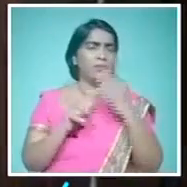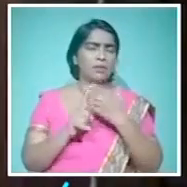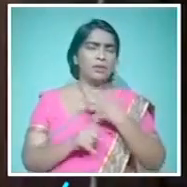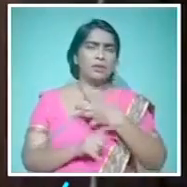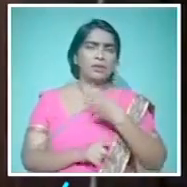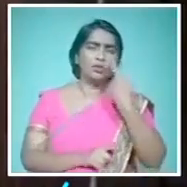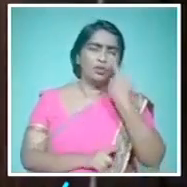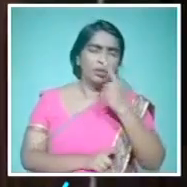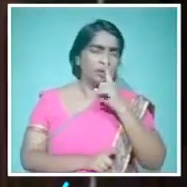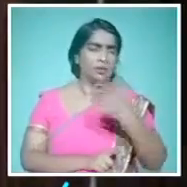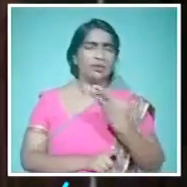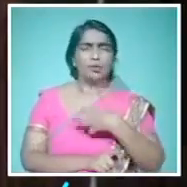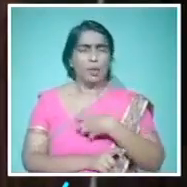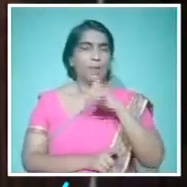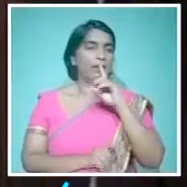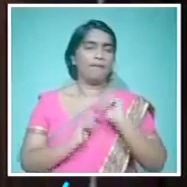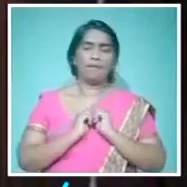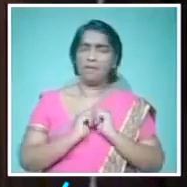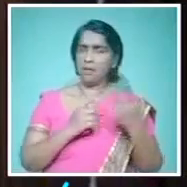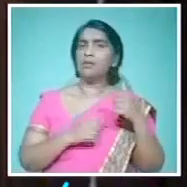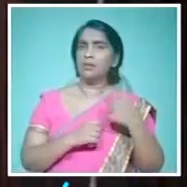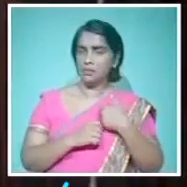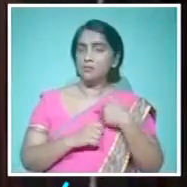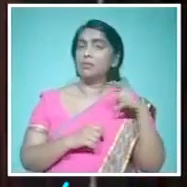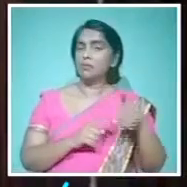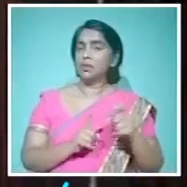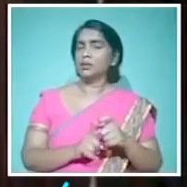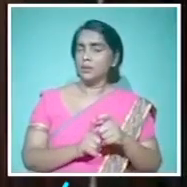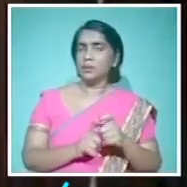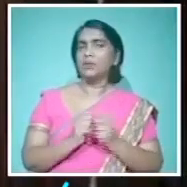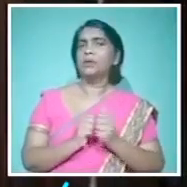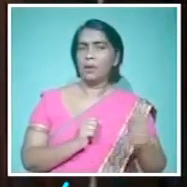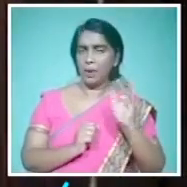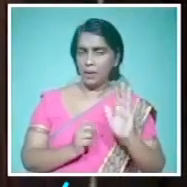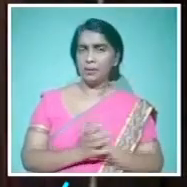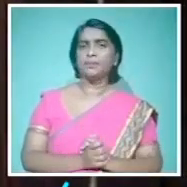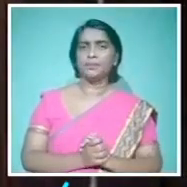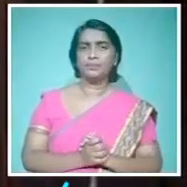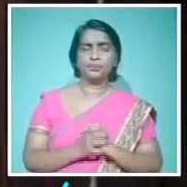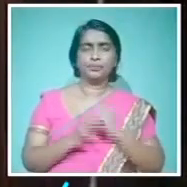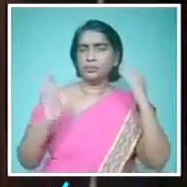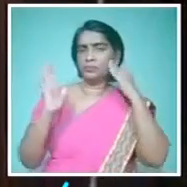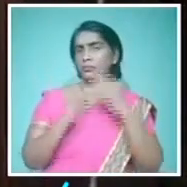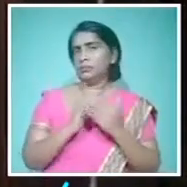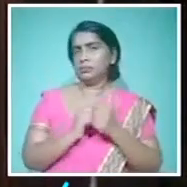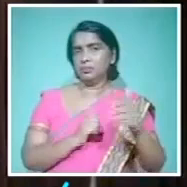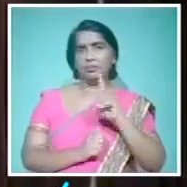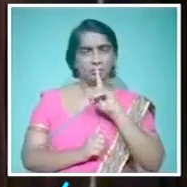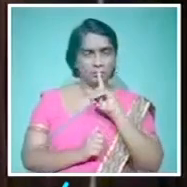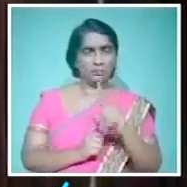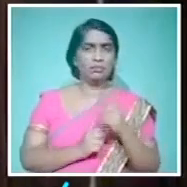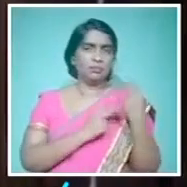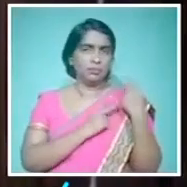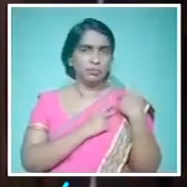ප්‍රකාශ කරලවත් ඒ වගේ කනගාටු ප්‍රකාශ කරලවත් දෙයක් නැහැ මං හිතන්නේ මේකට දැඩි ලෙස මැදිහත් වෙ යුතු වෙනවා අපි මේ සම්බන්ධව අවධානය යොමු කරන්න කියන එක මං හිතන්නේ